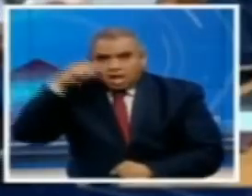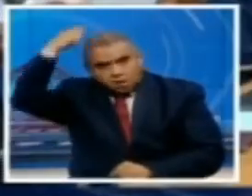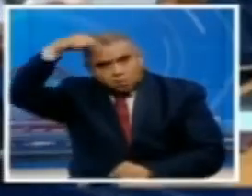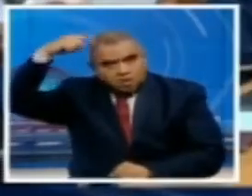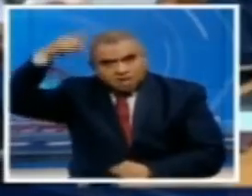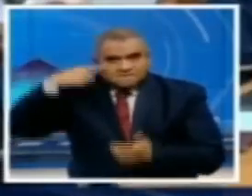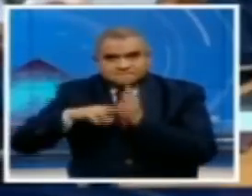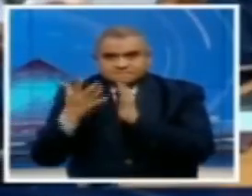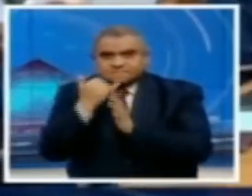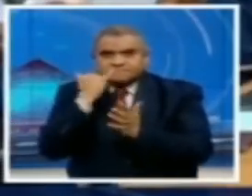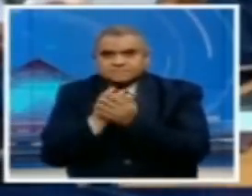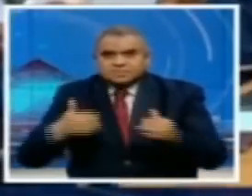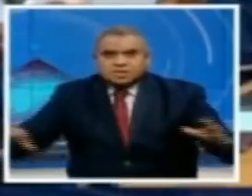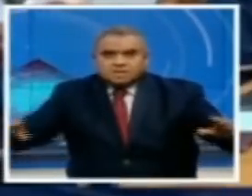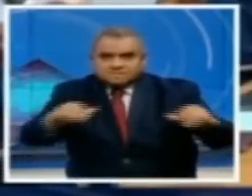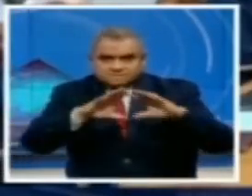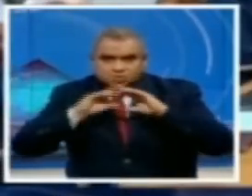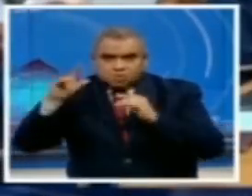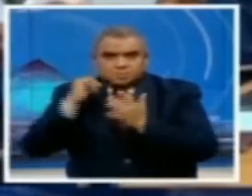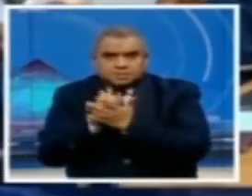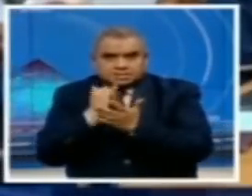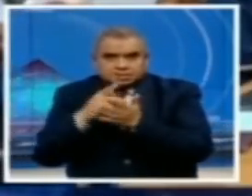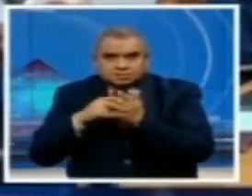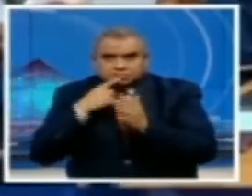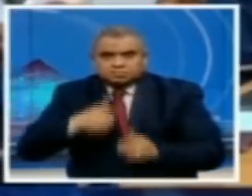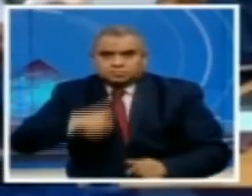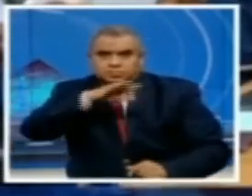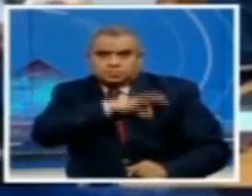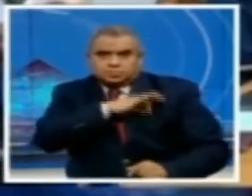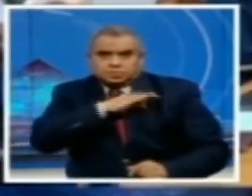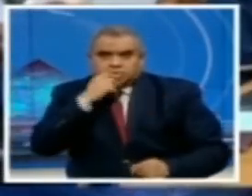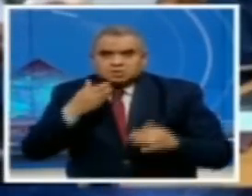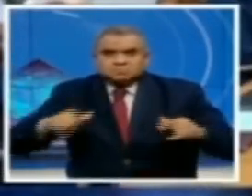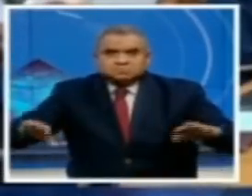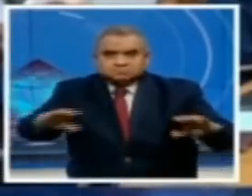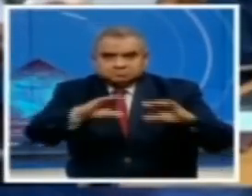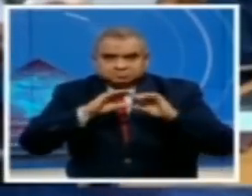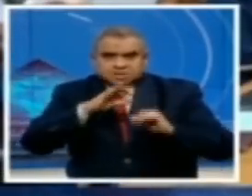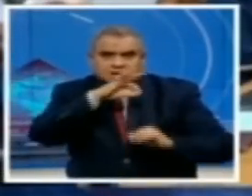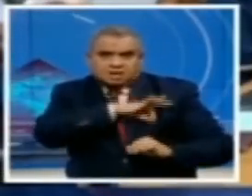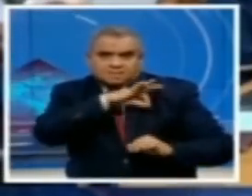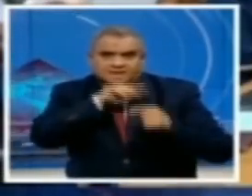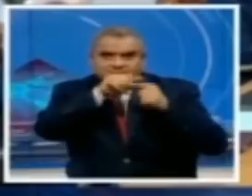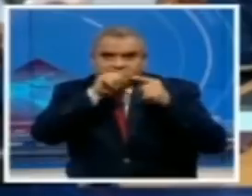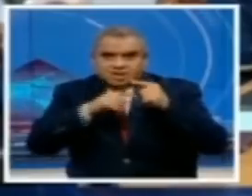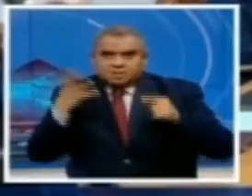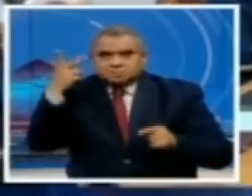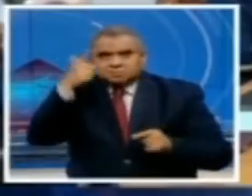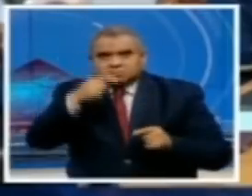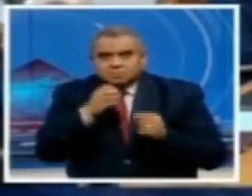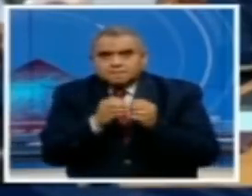تعظيم متحصلات هيئة الأوقاف، والتي حققت صافي إيرادات وأرباح بإجمالية